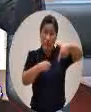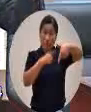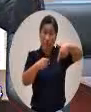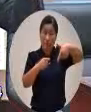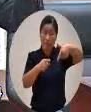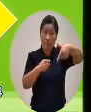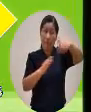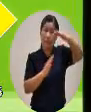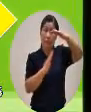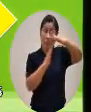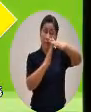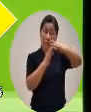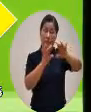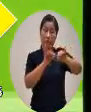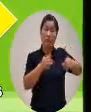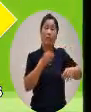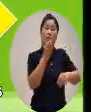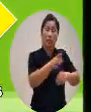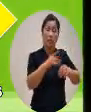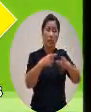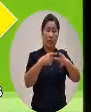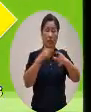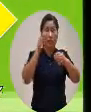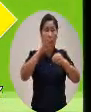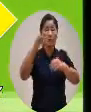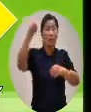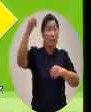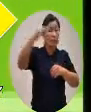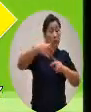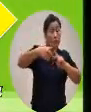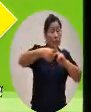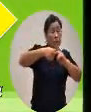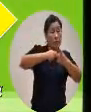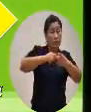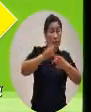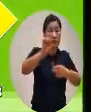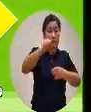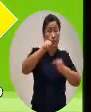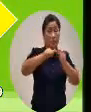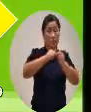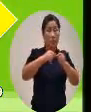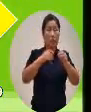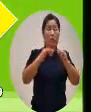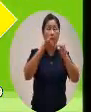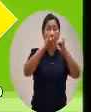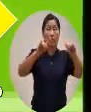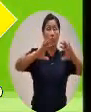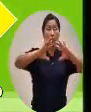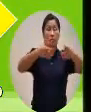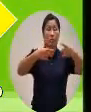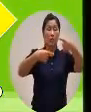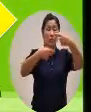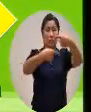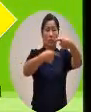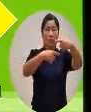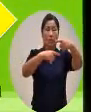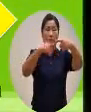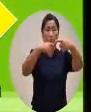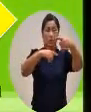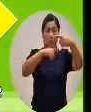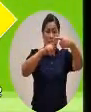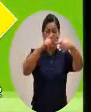這是在昭和十五年民國二十九年的一月一號買主包括吳沙跟蔡柯